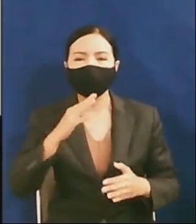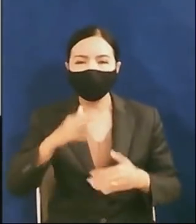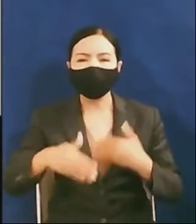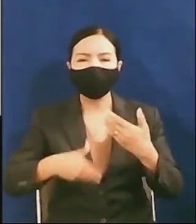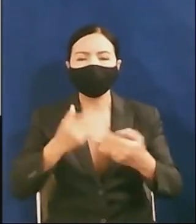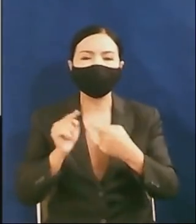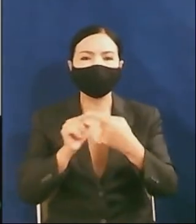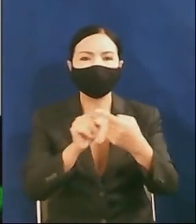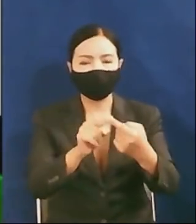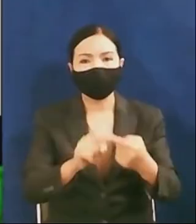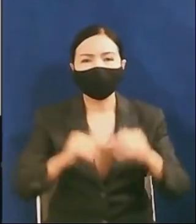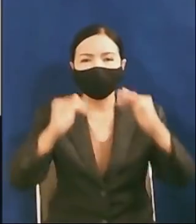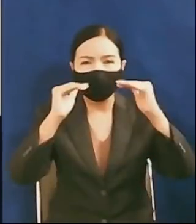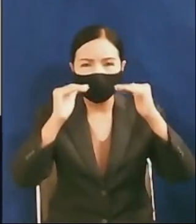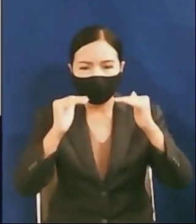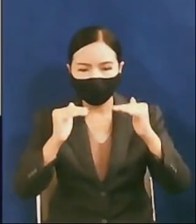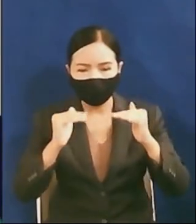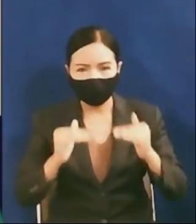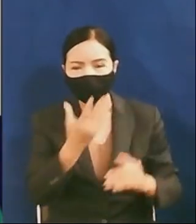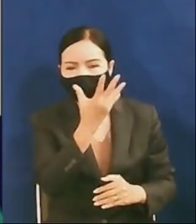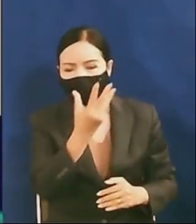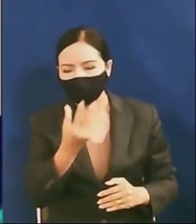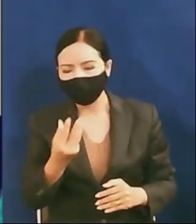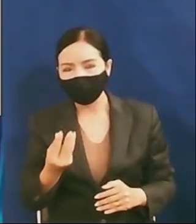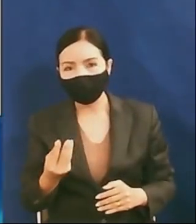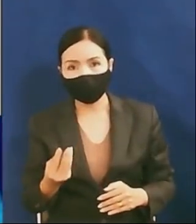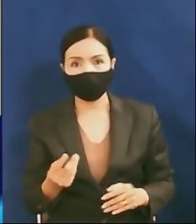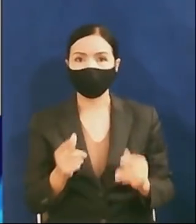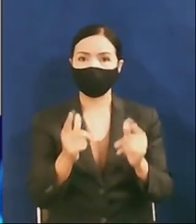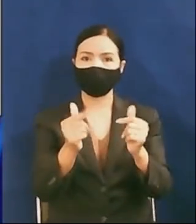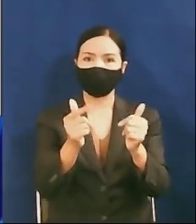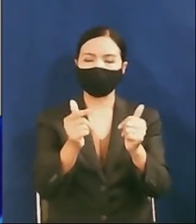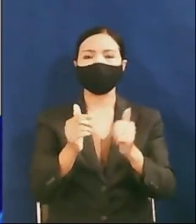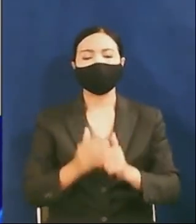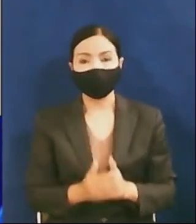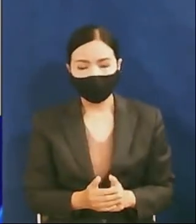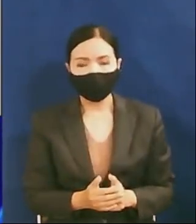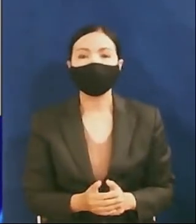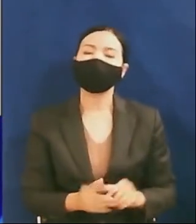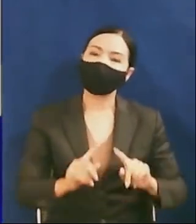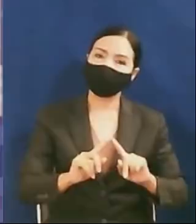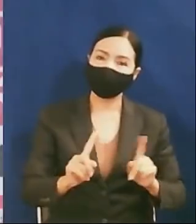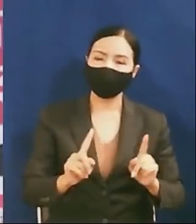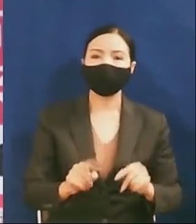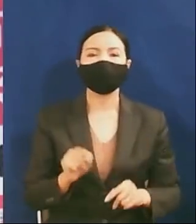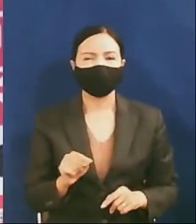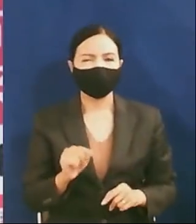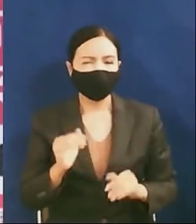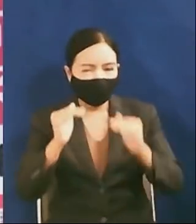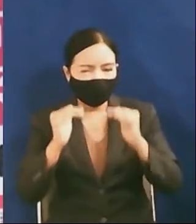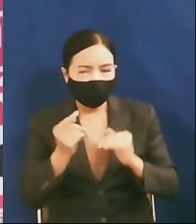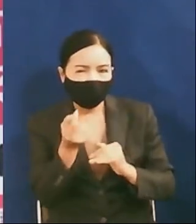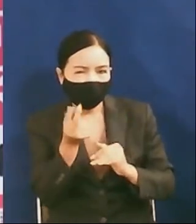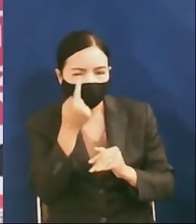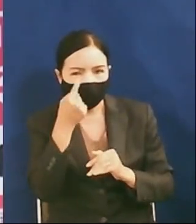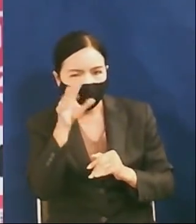ไปนะครับลดลงได้กว่านี้อีกนะครับก็จะเป็นสัญญาณที่ดีนะครับแต่ยังไงก็ตามครับการเปลี่ยนแปลงในจุดเดียวนี้เราคงต้อง